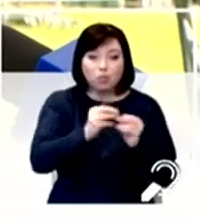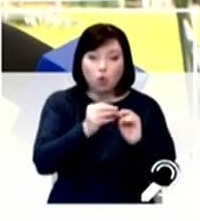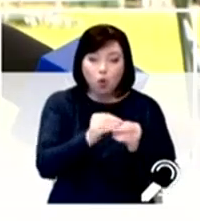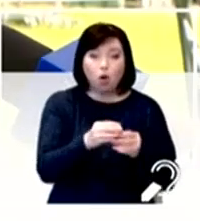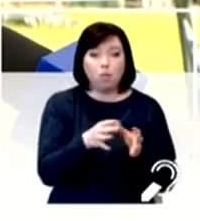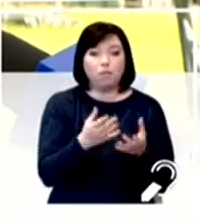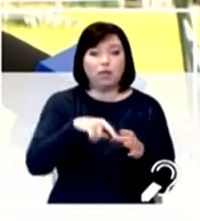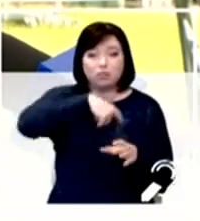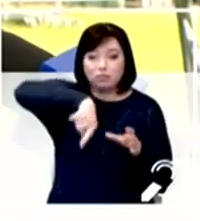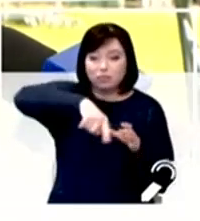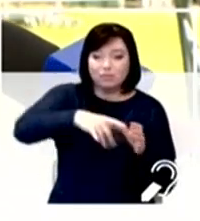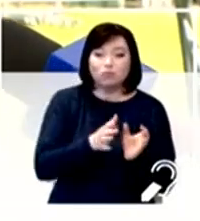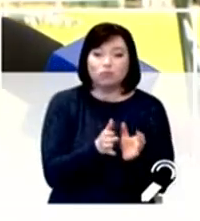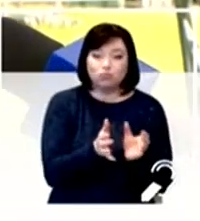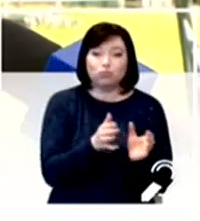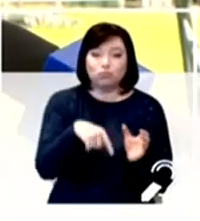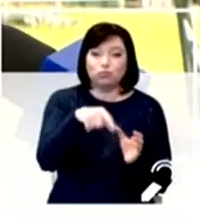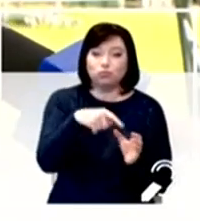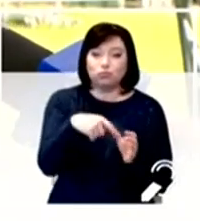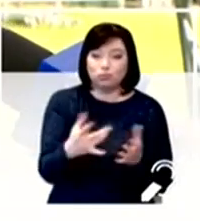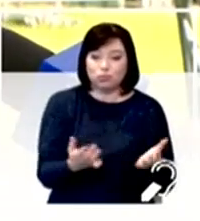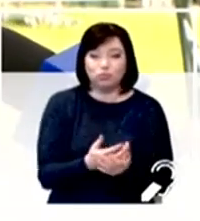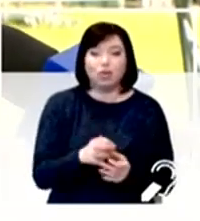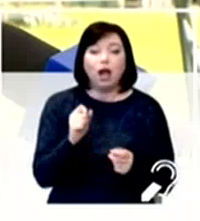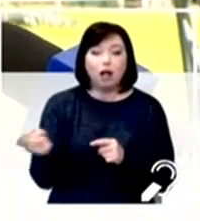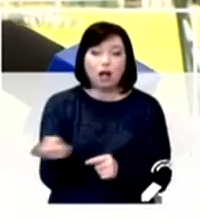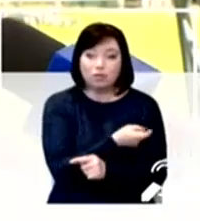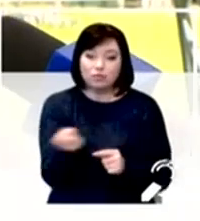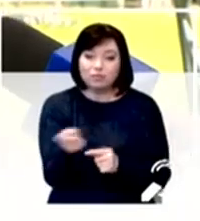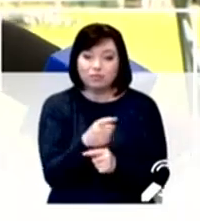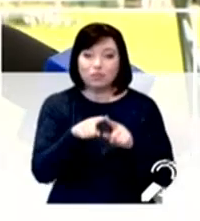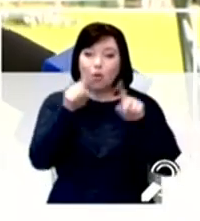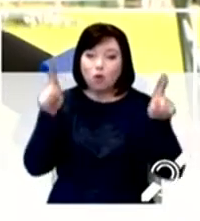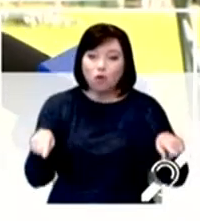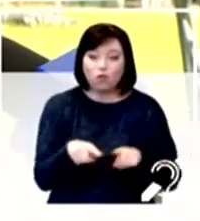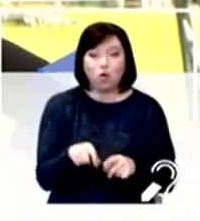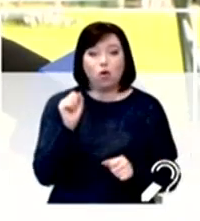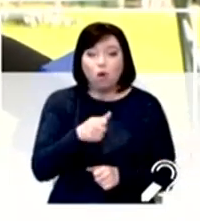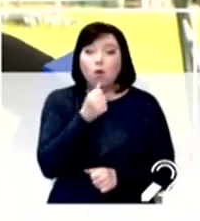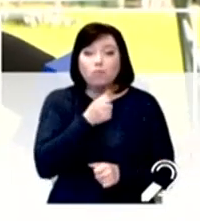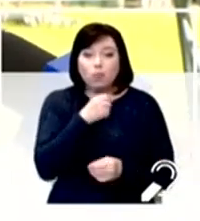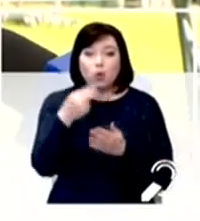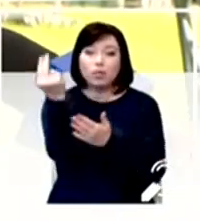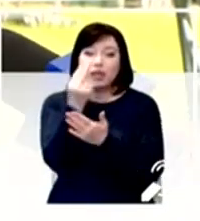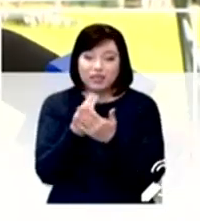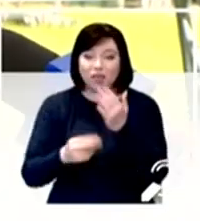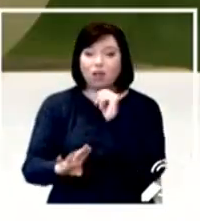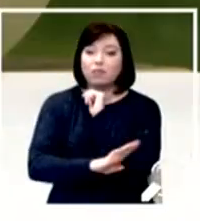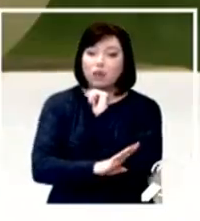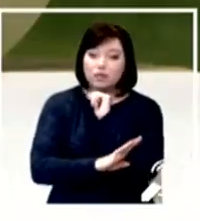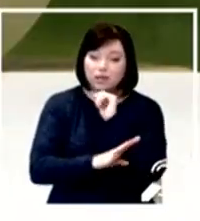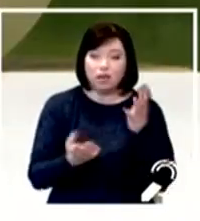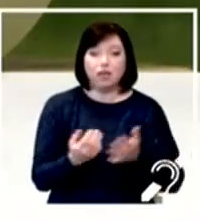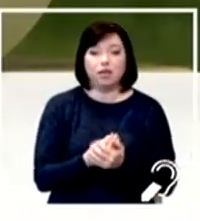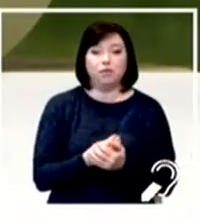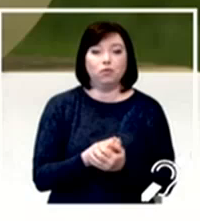de, la roata de olărit, la războiul de țesut, vor putea să experimenteze pictatul pe lemn,